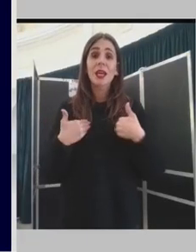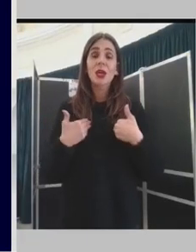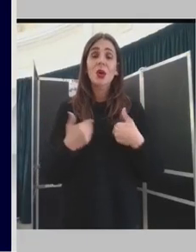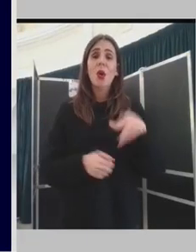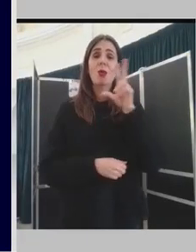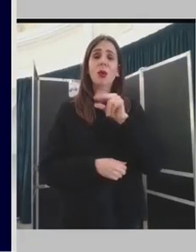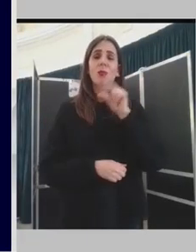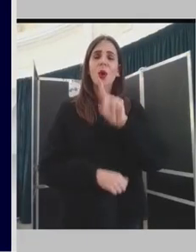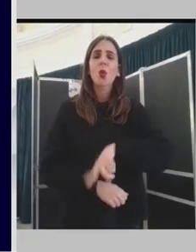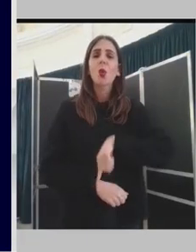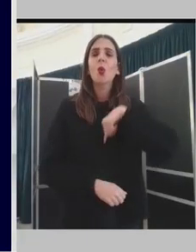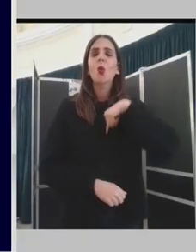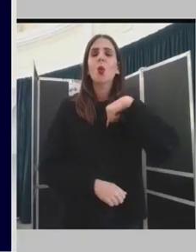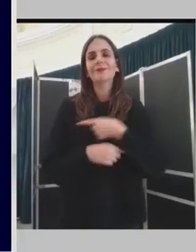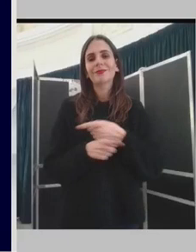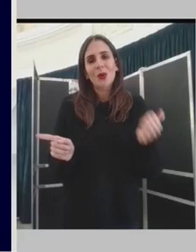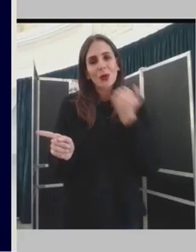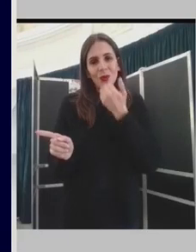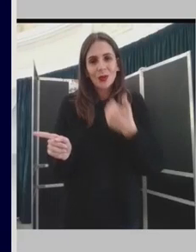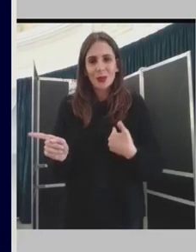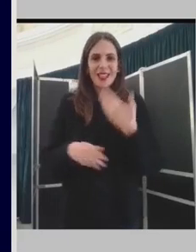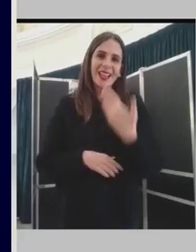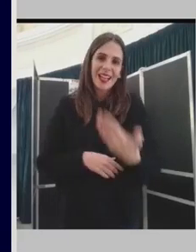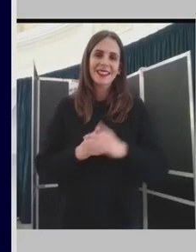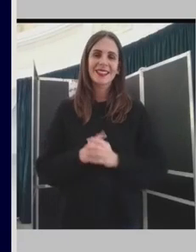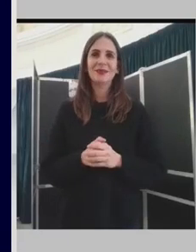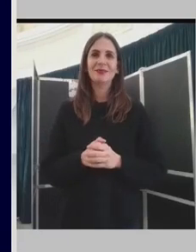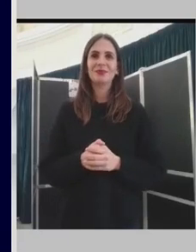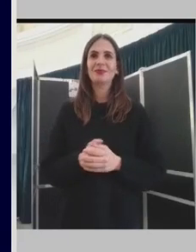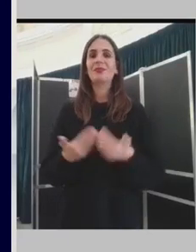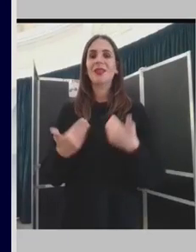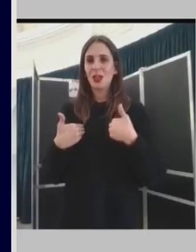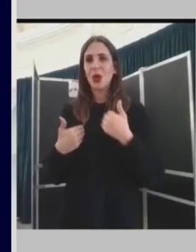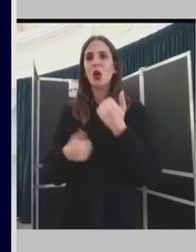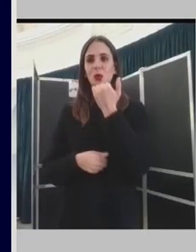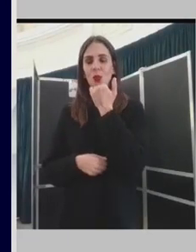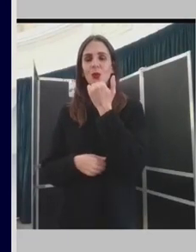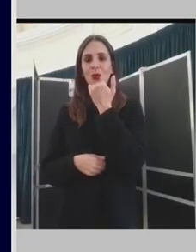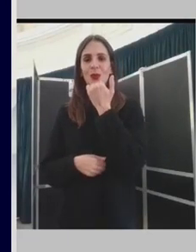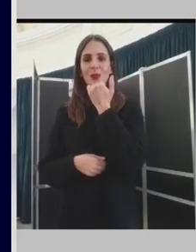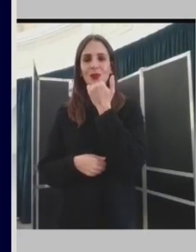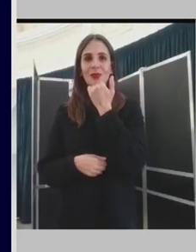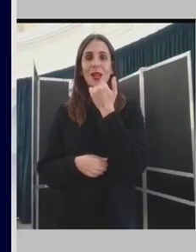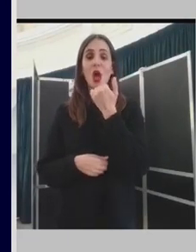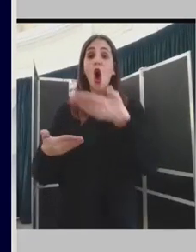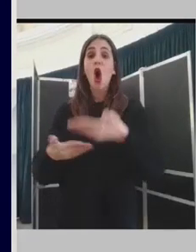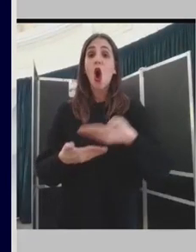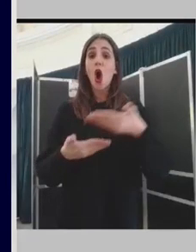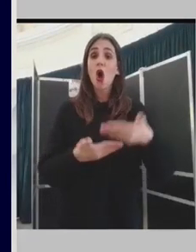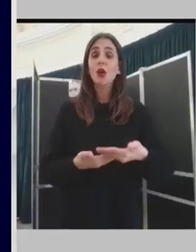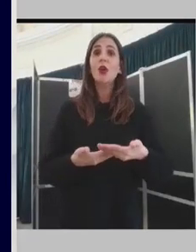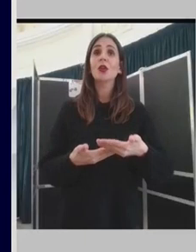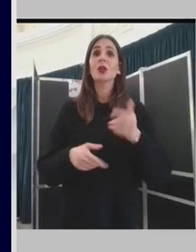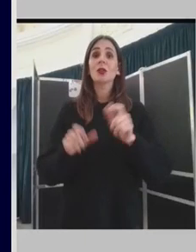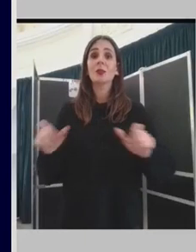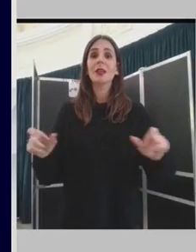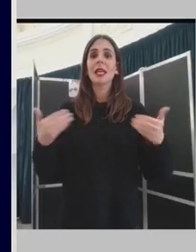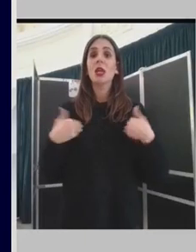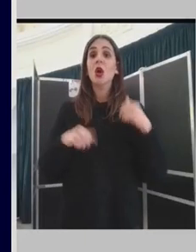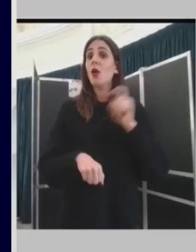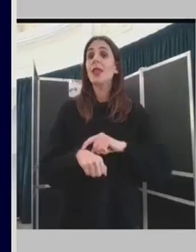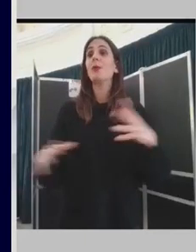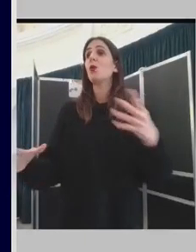lungaggine, grazie mille. Grazie a lei consigliere, io mi scuso innanzitutto con tutti gli ospiti se mi toccherà questo ingrato compito dei tempi,